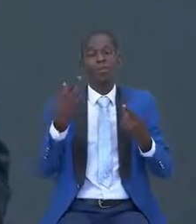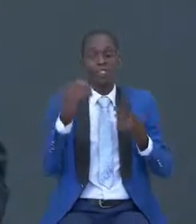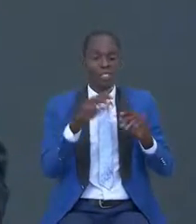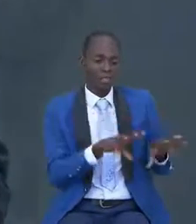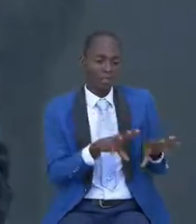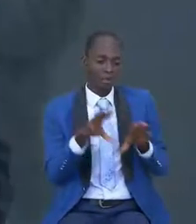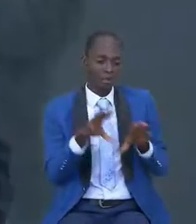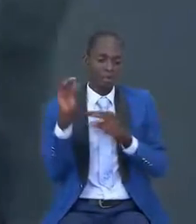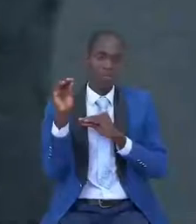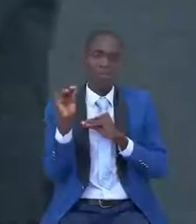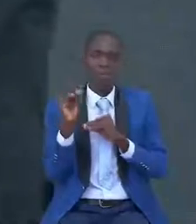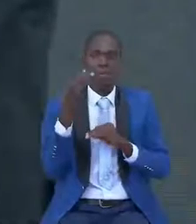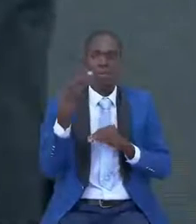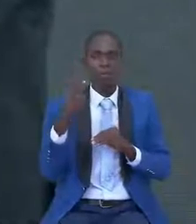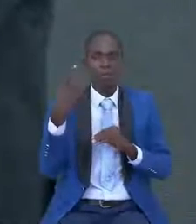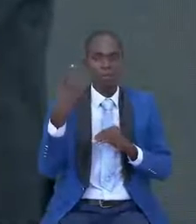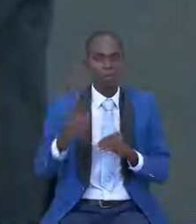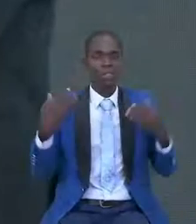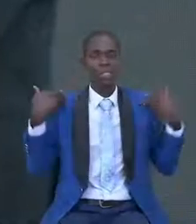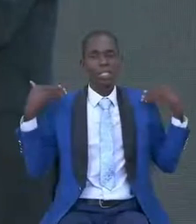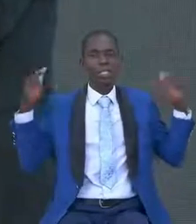départ de l'ange